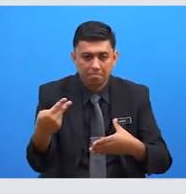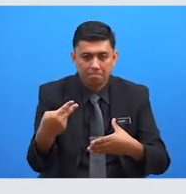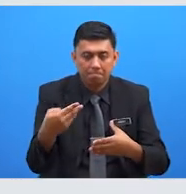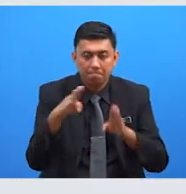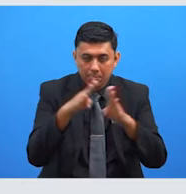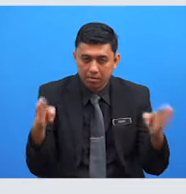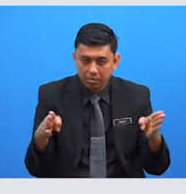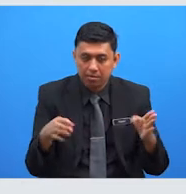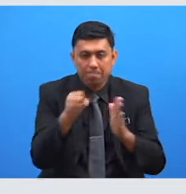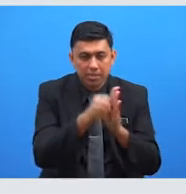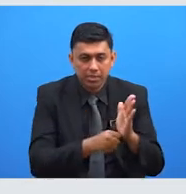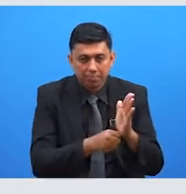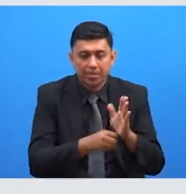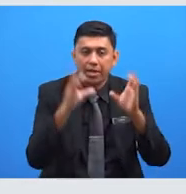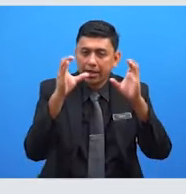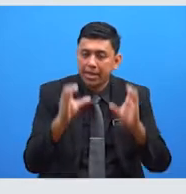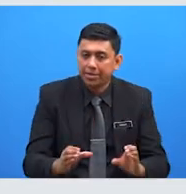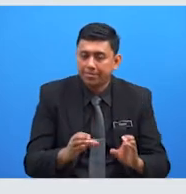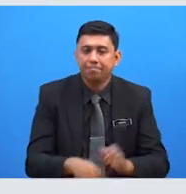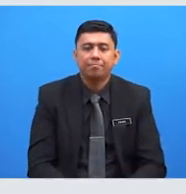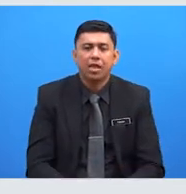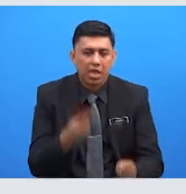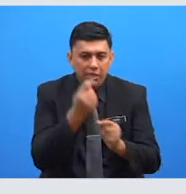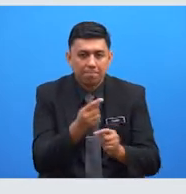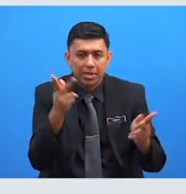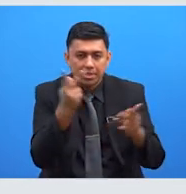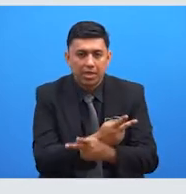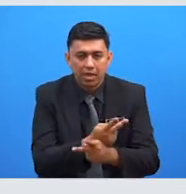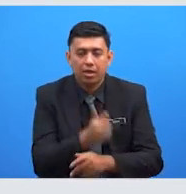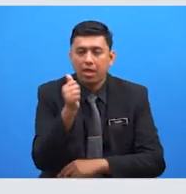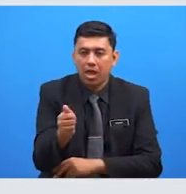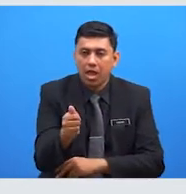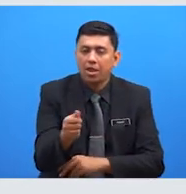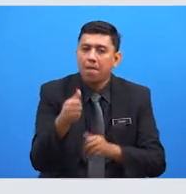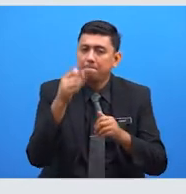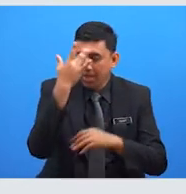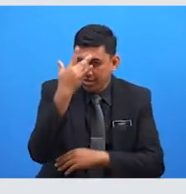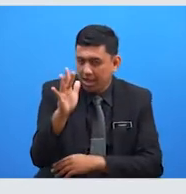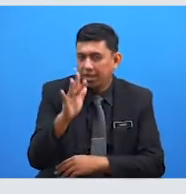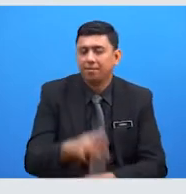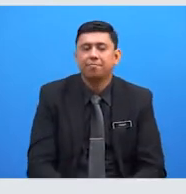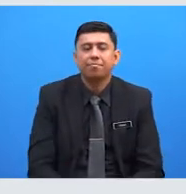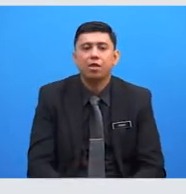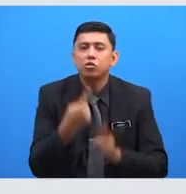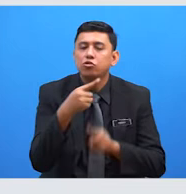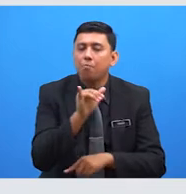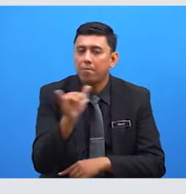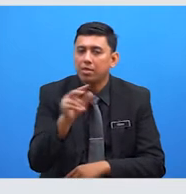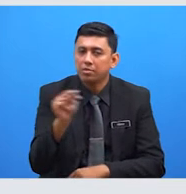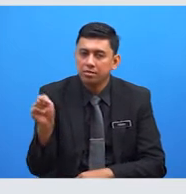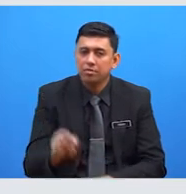oleh bahasa penskripan klien. Tepat sekali, anda memang bijak.